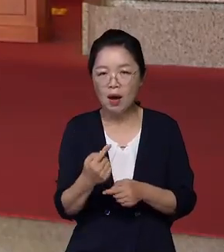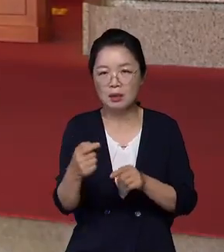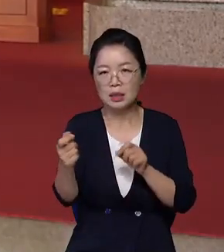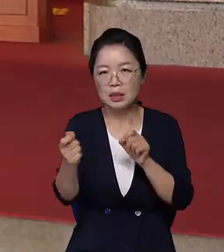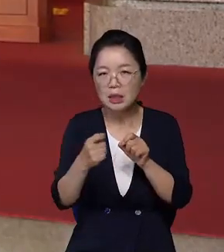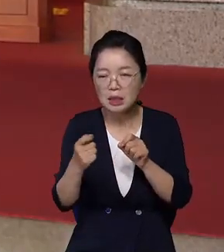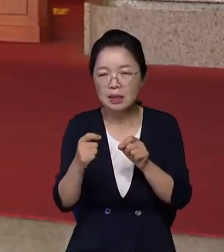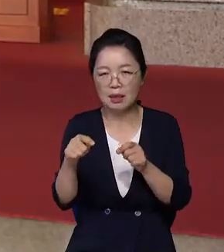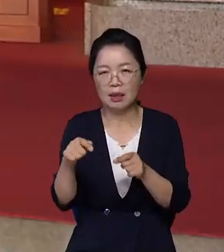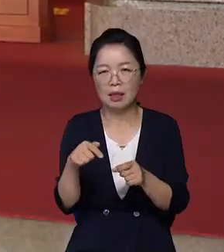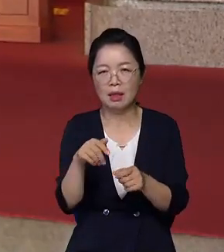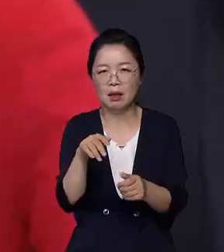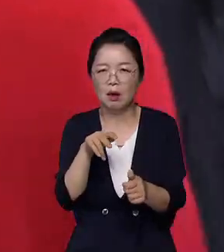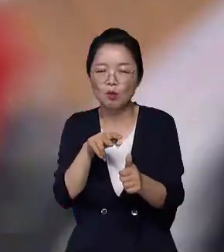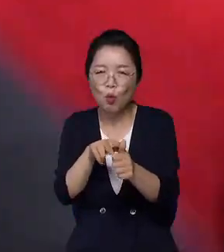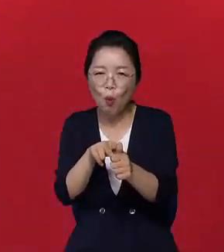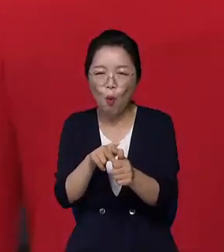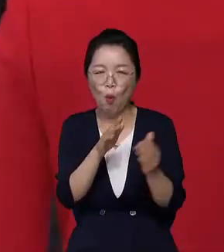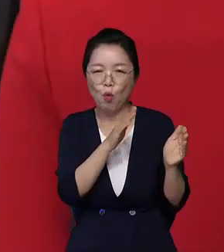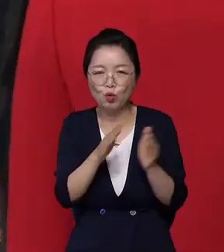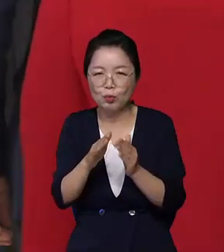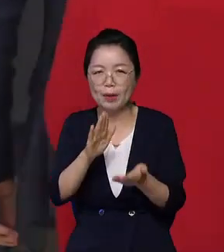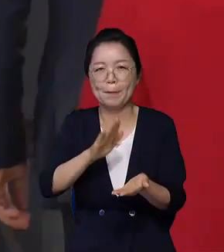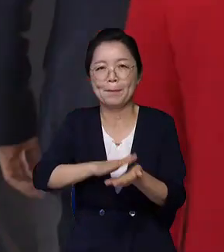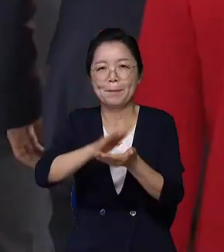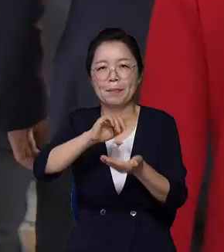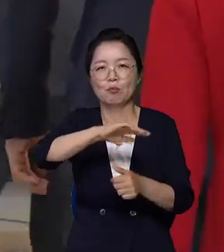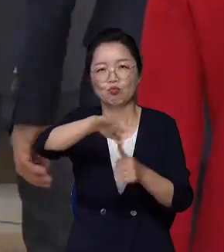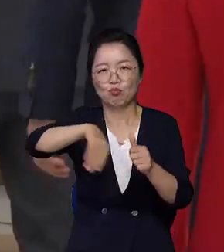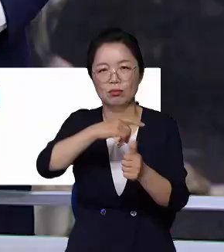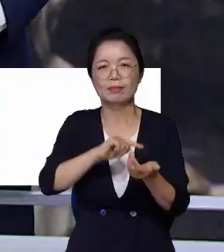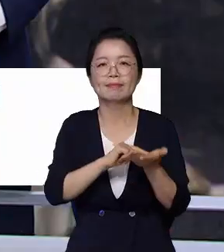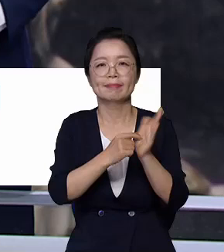달아오르고 있습니다. KBC 이상환입니다.